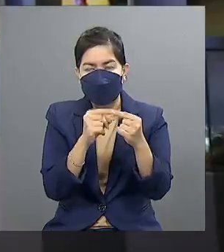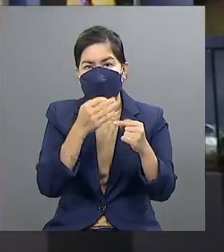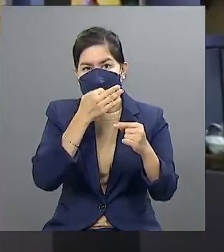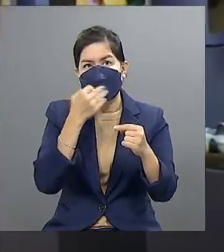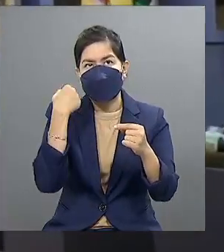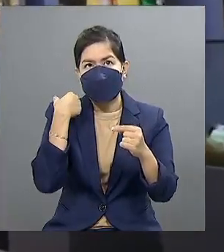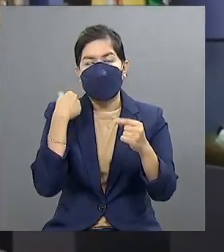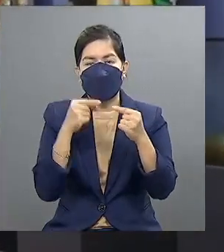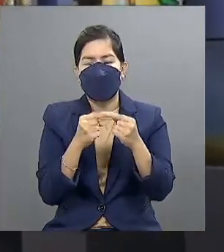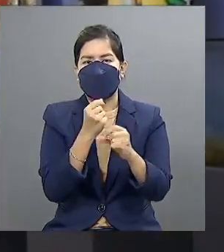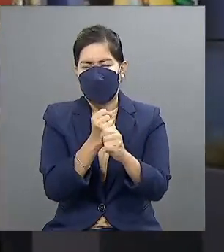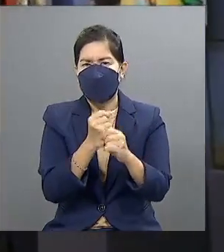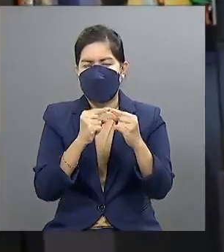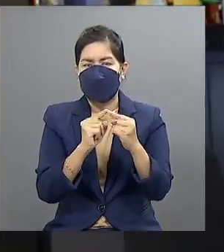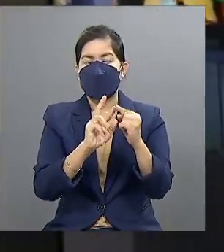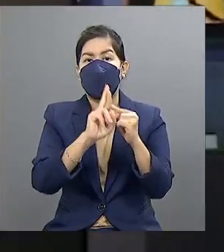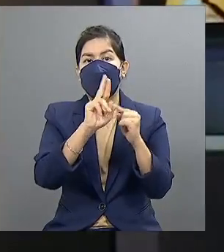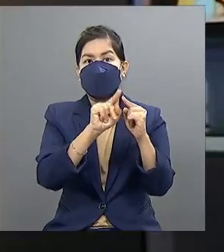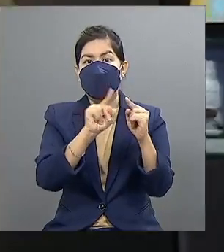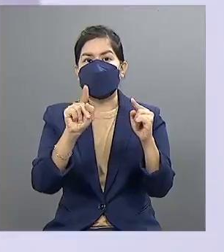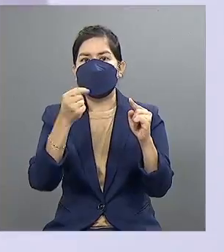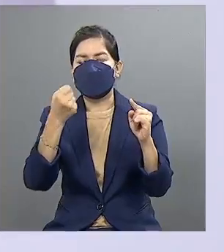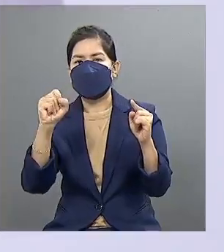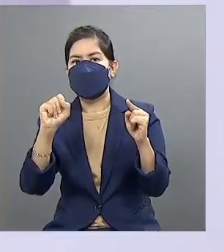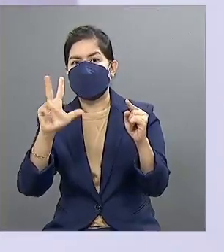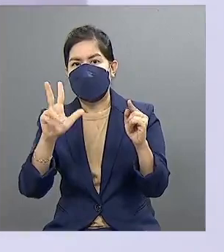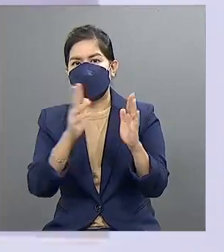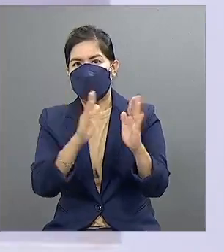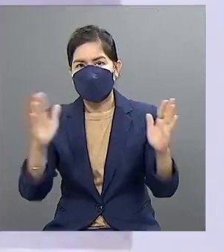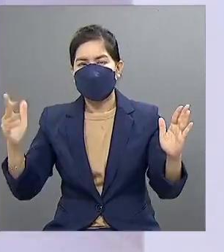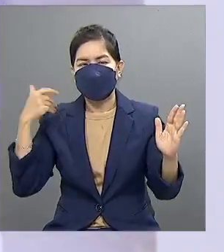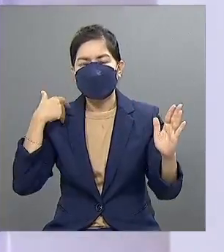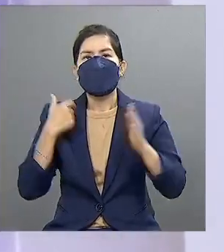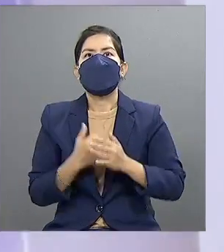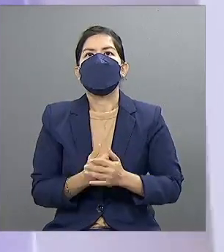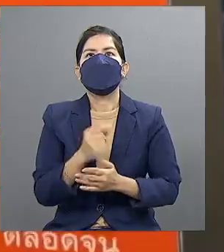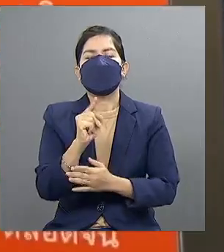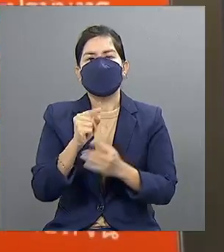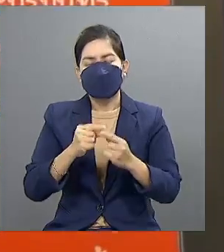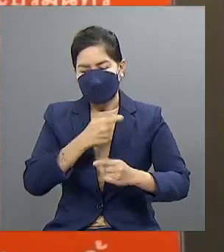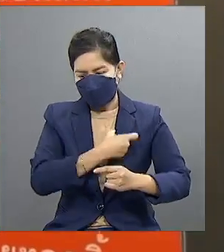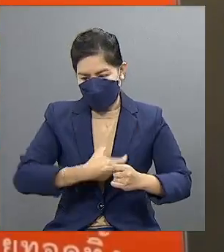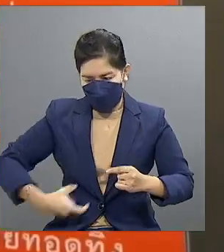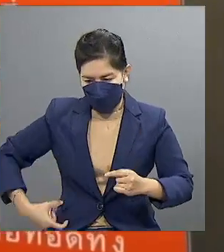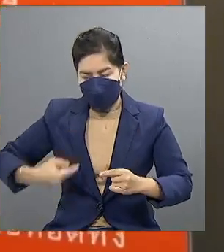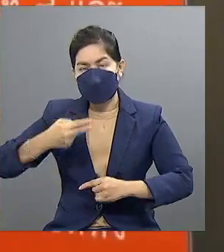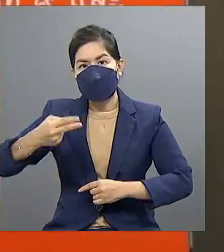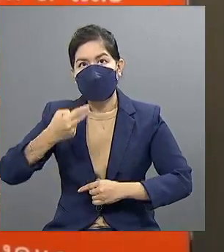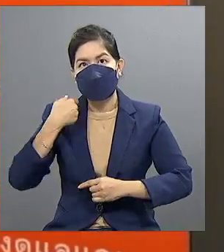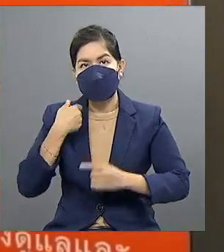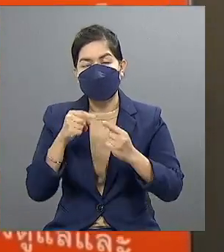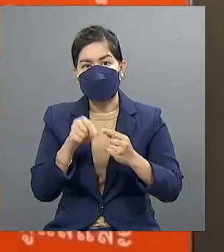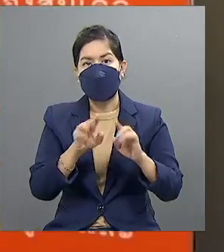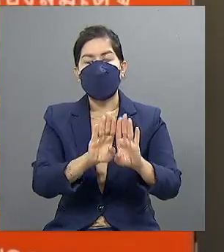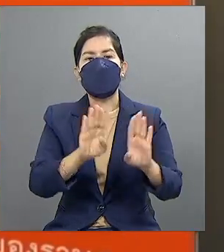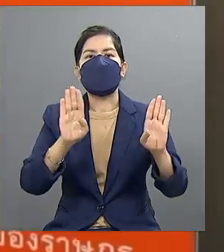ทั่งเมื่อวันที่5มีนาคม2562พระองค์ก็ให้เปิดเป็นเรือนจำท่องเที่ยวเชิงเกษตรนะครับก็ดำเนิน